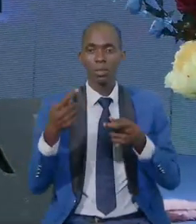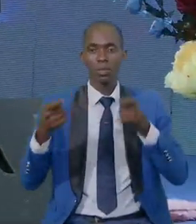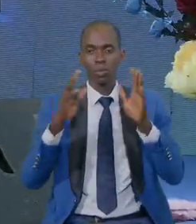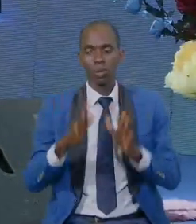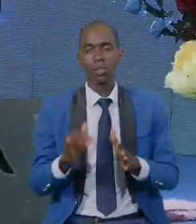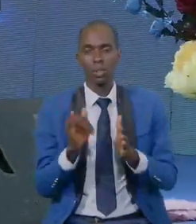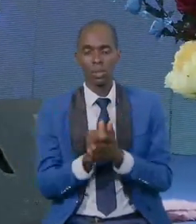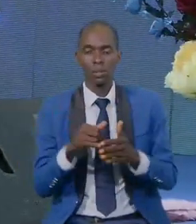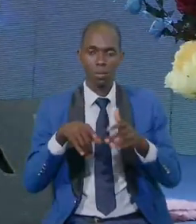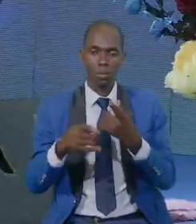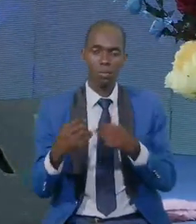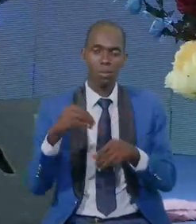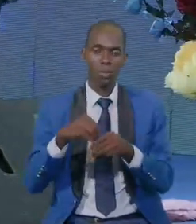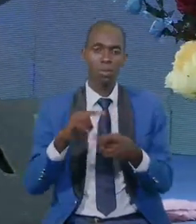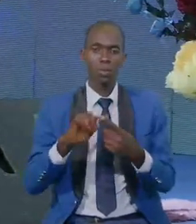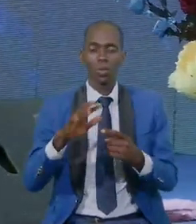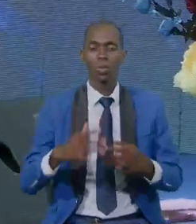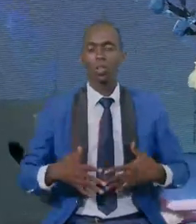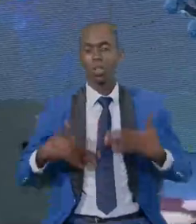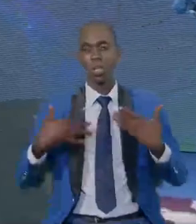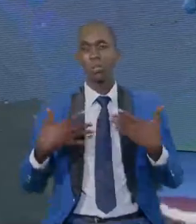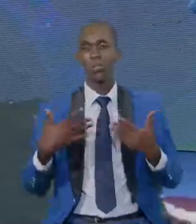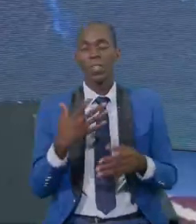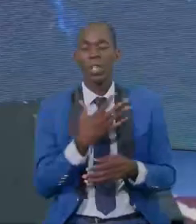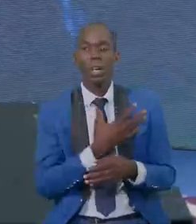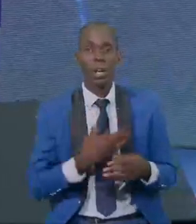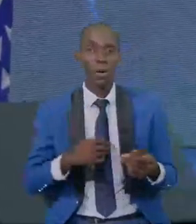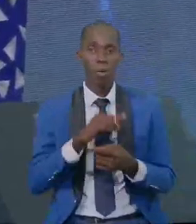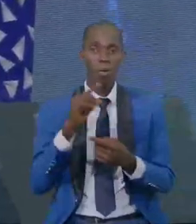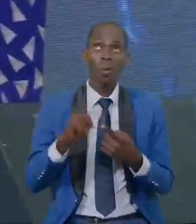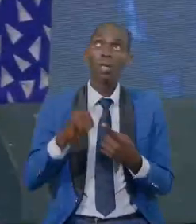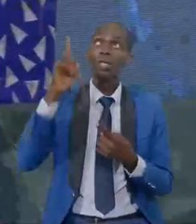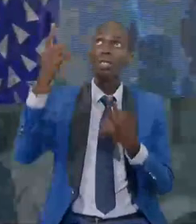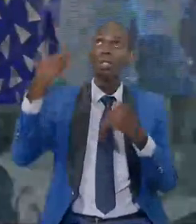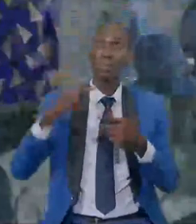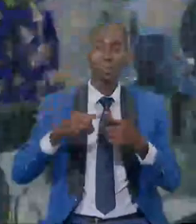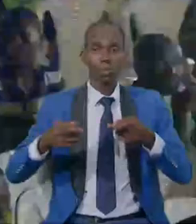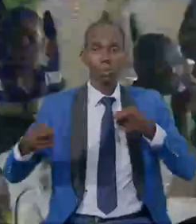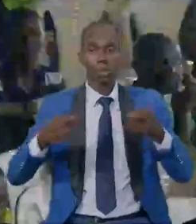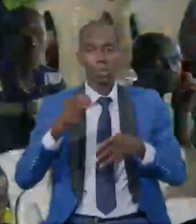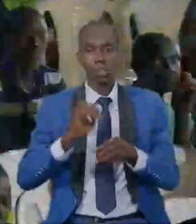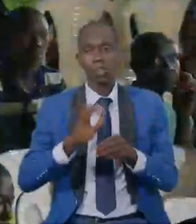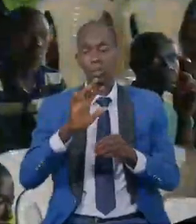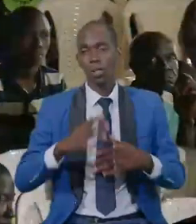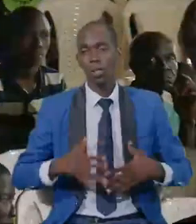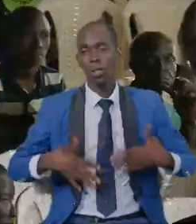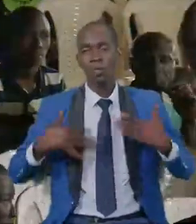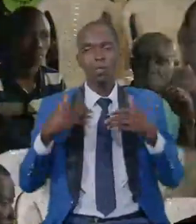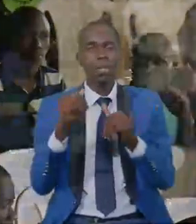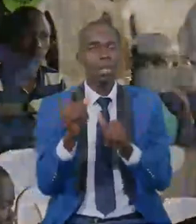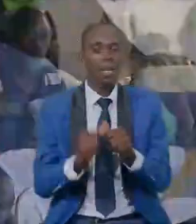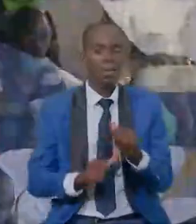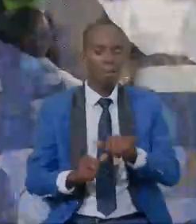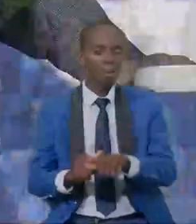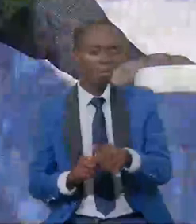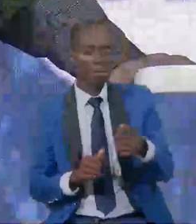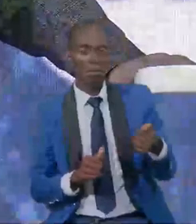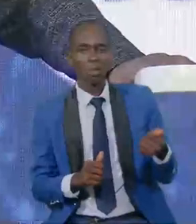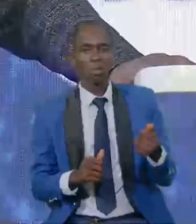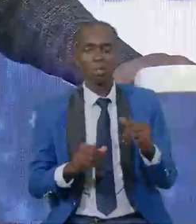vous allez recevoir le dominateur qui règne dans votre vie. Quand il règne dans votre vie,